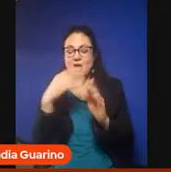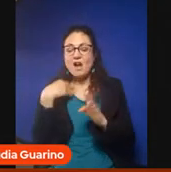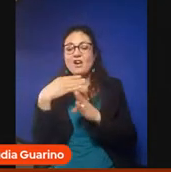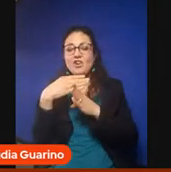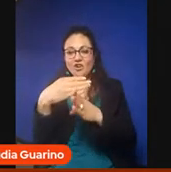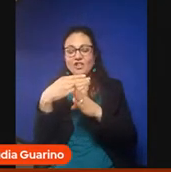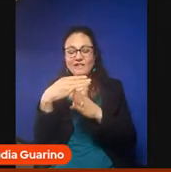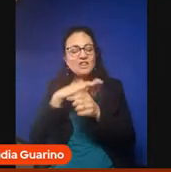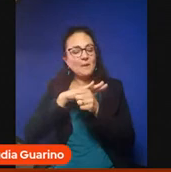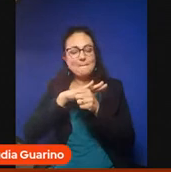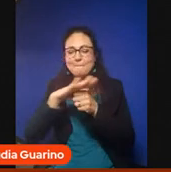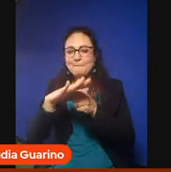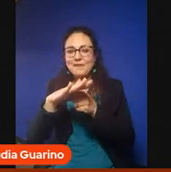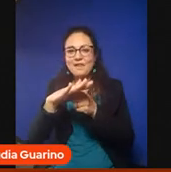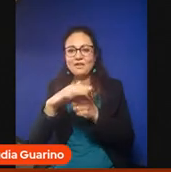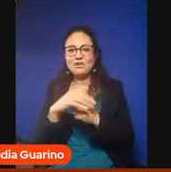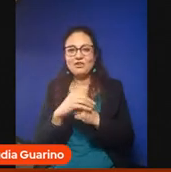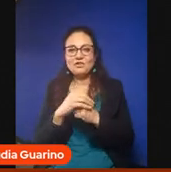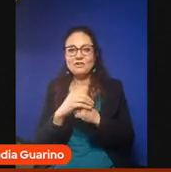pieno, perché